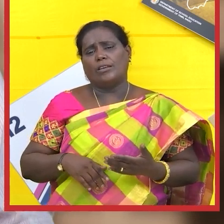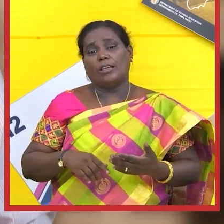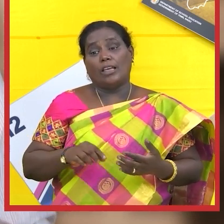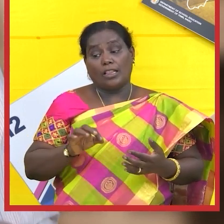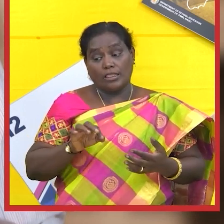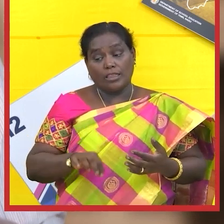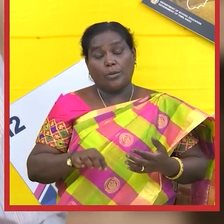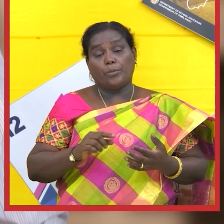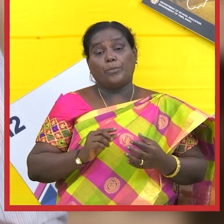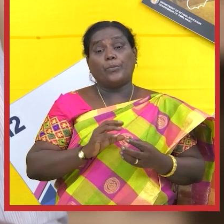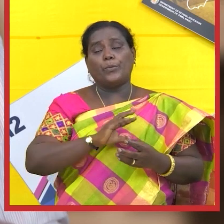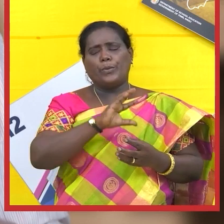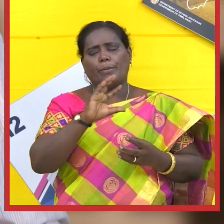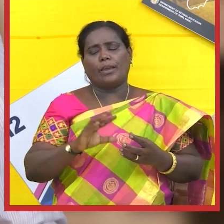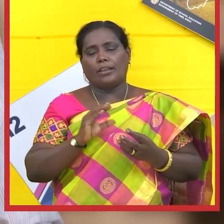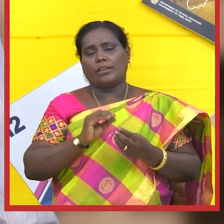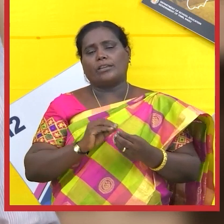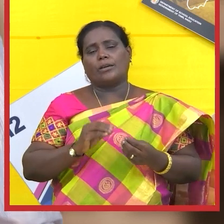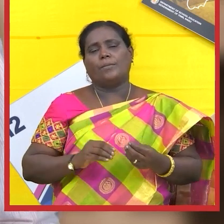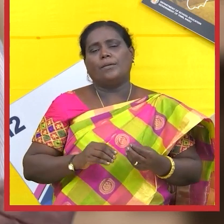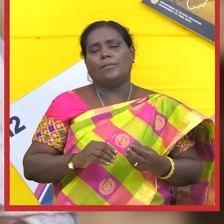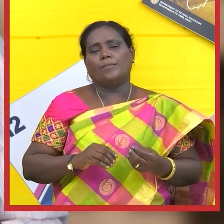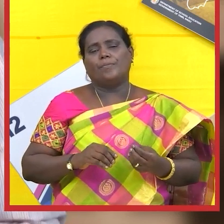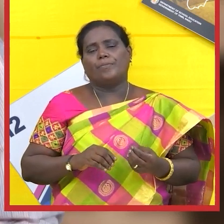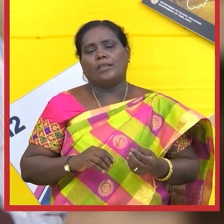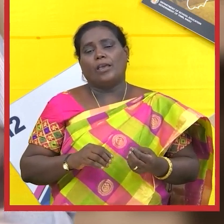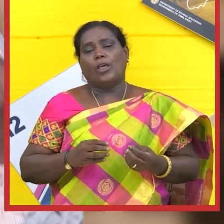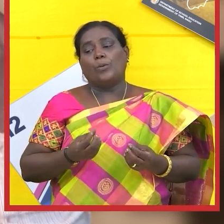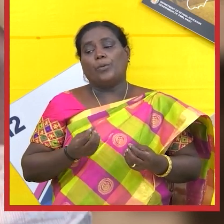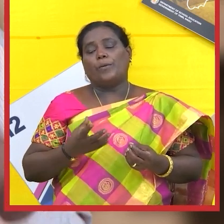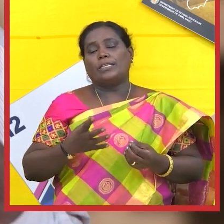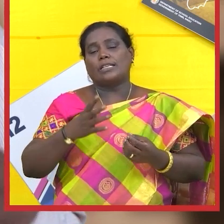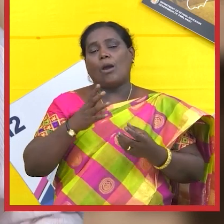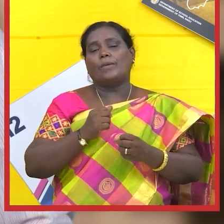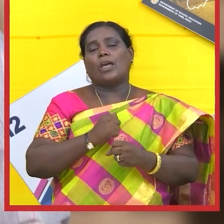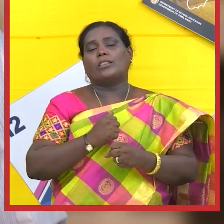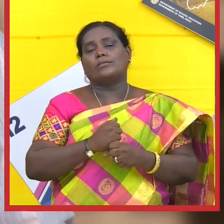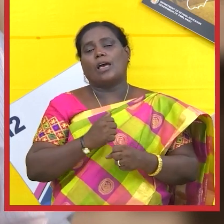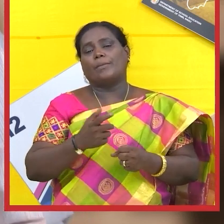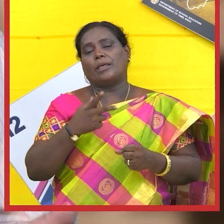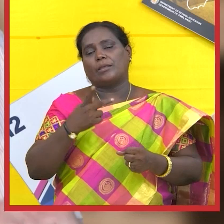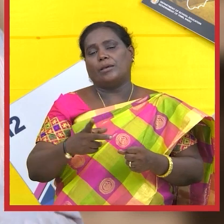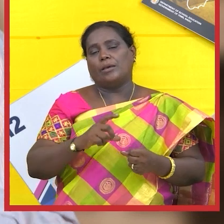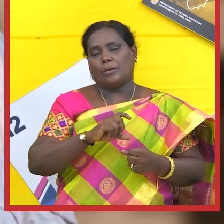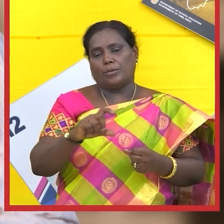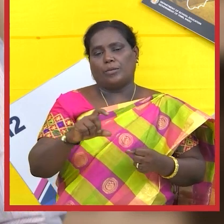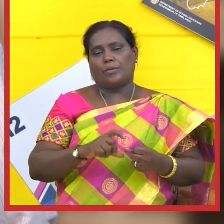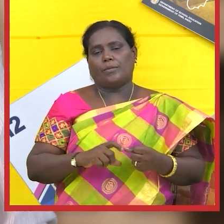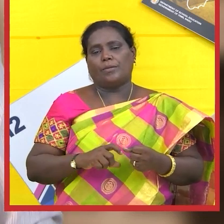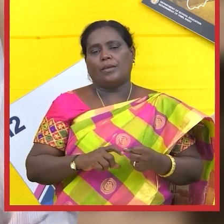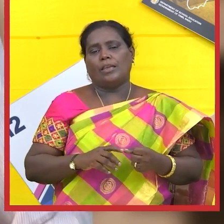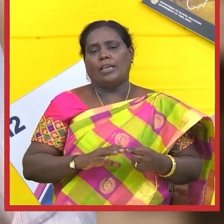அச்சகம் சீகன் பால்கு என்பவரால் கொண்டு வரப்படுகிறது. உவே சாமிநாதர், சிவை தாமோதரனார் போன்றவர்கள் அந்த பனை ஓலையில்